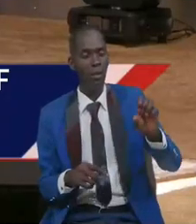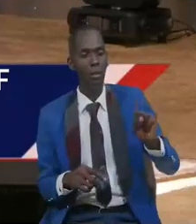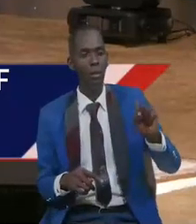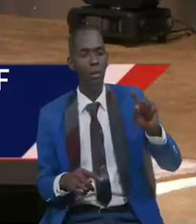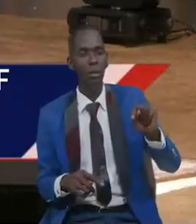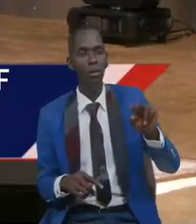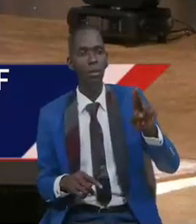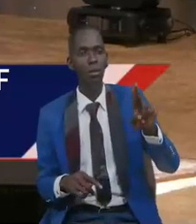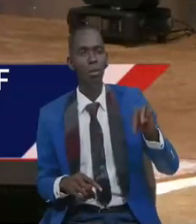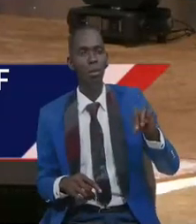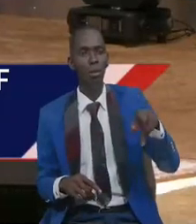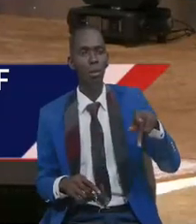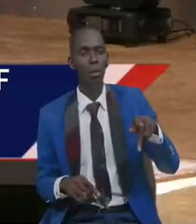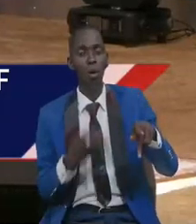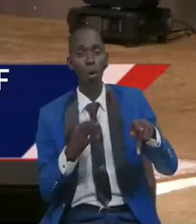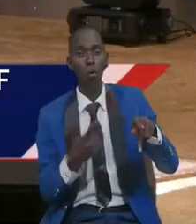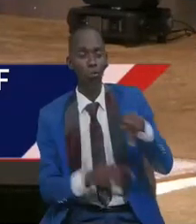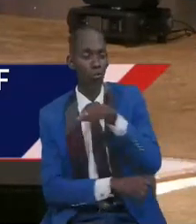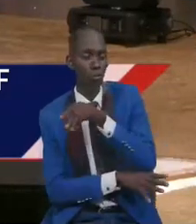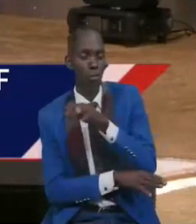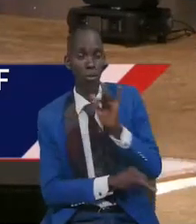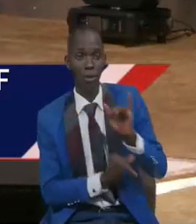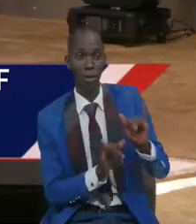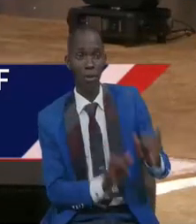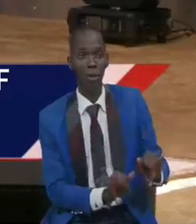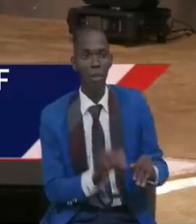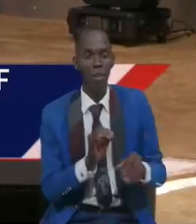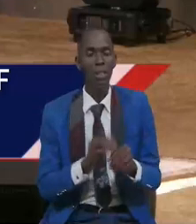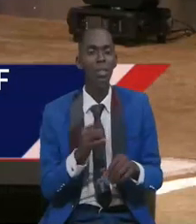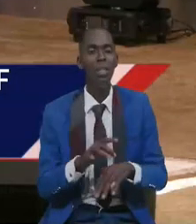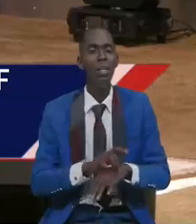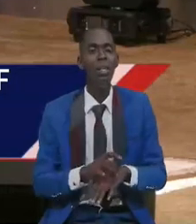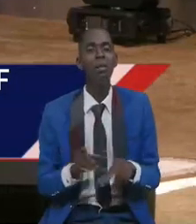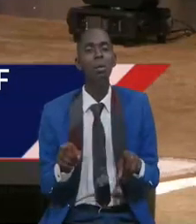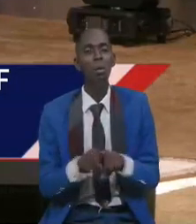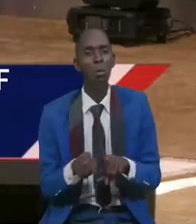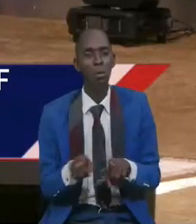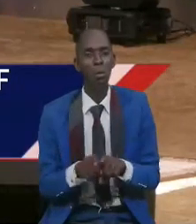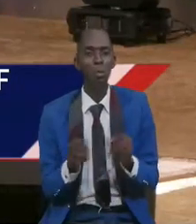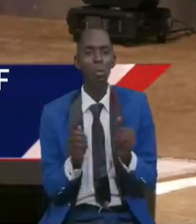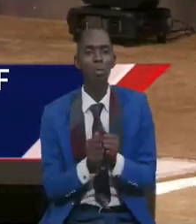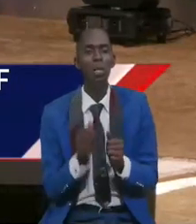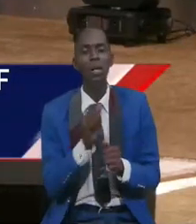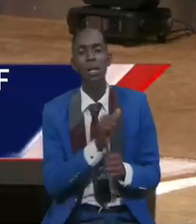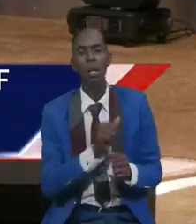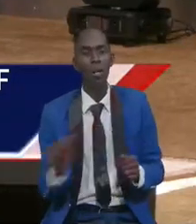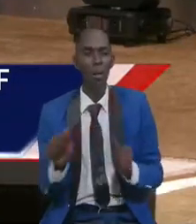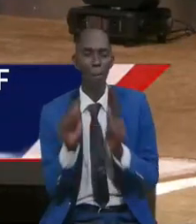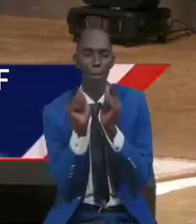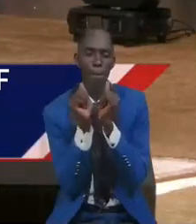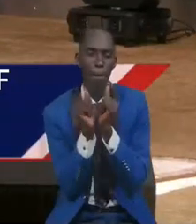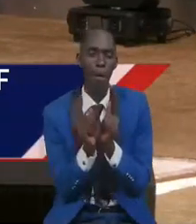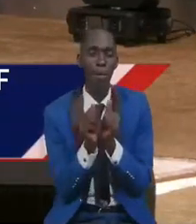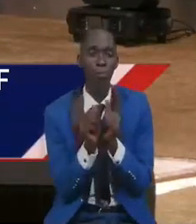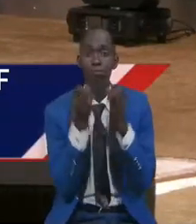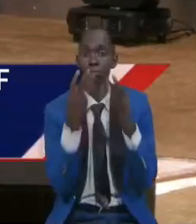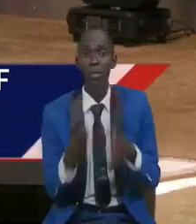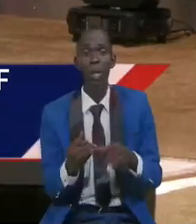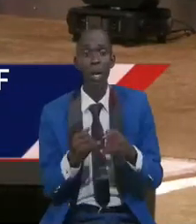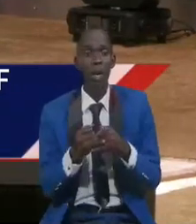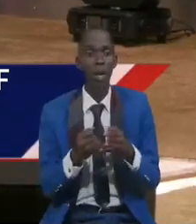tronc où se trouvent les racines et liez-le avec des chaînes